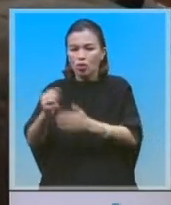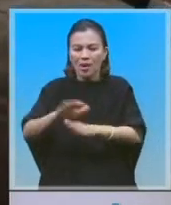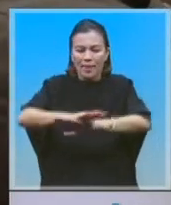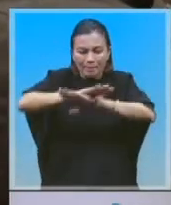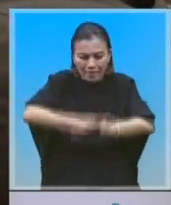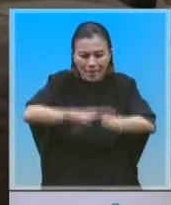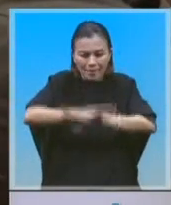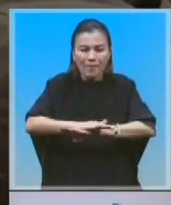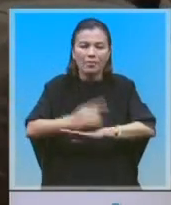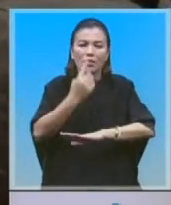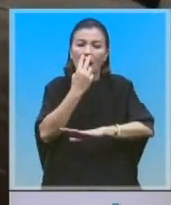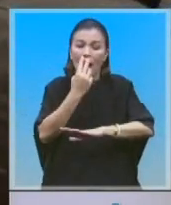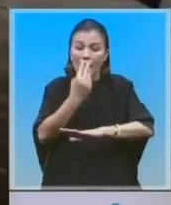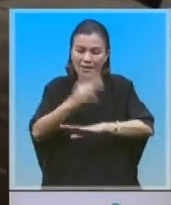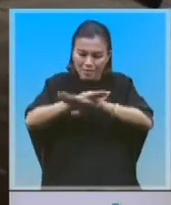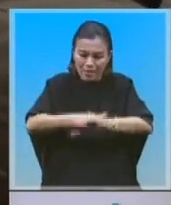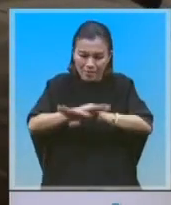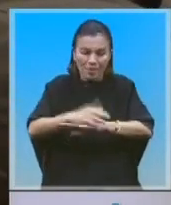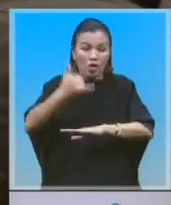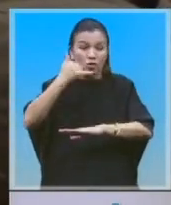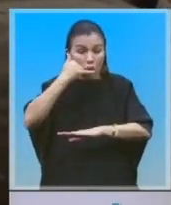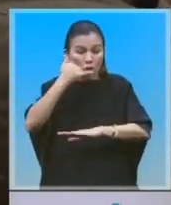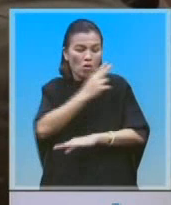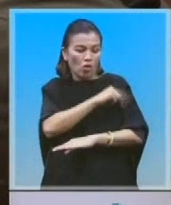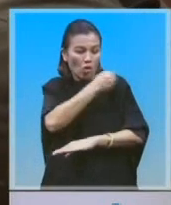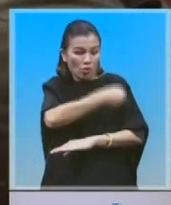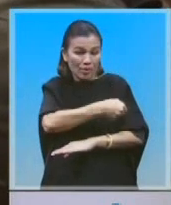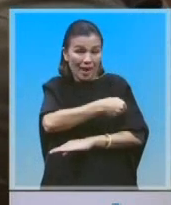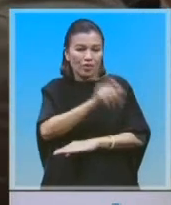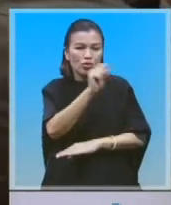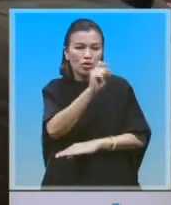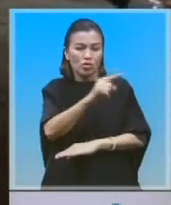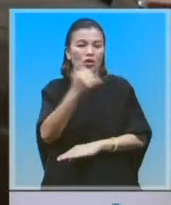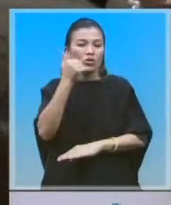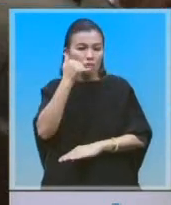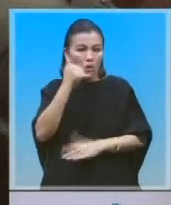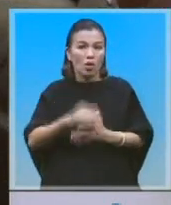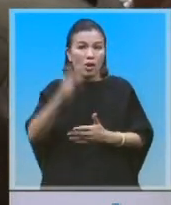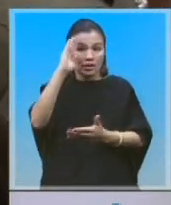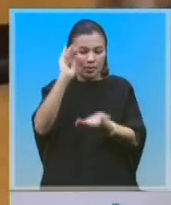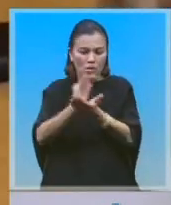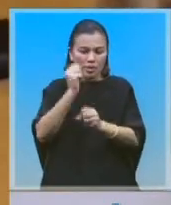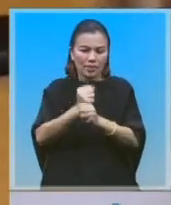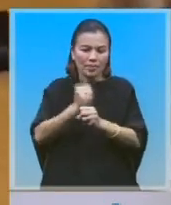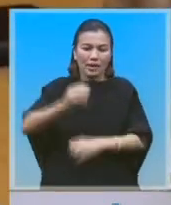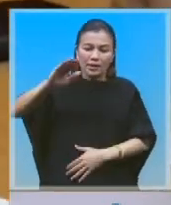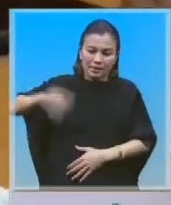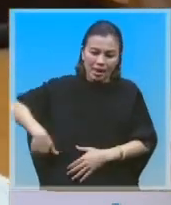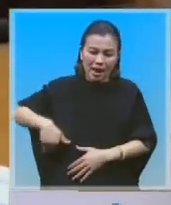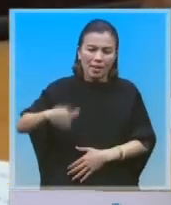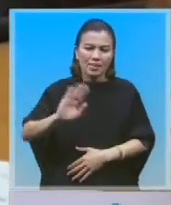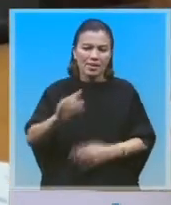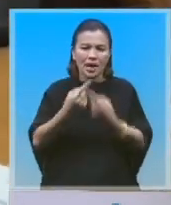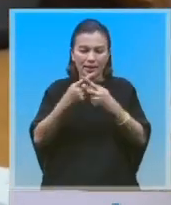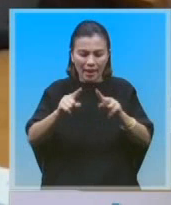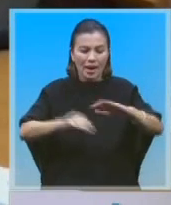จโทรเรียกรถกู้ภัยให้รีบนำตัวส่งโรงพยาบาลครับทางนี้ก็ยืนยันนะครับว่าตำรวจเนี่ยไม่ได้ทำงานล่าช้าแต่ว่าต้องค่อยๆรวบรวมพย